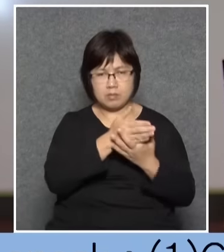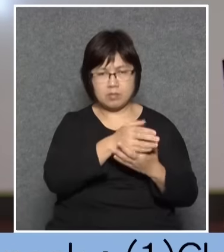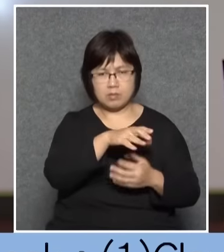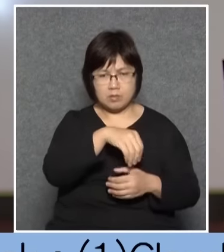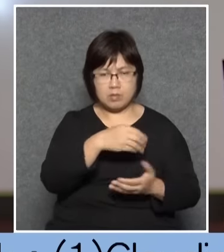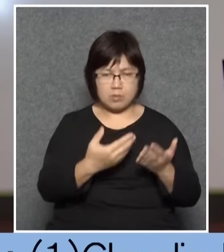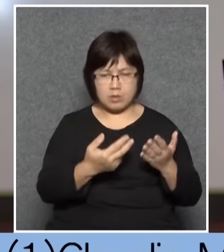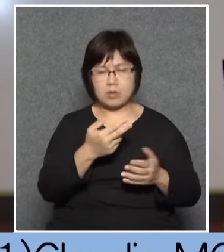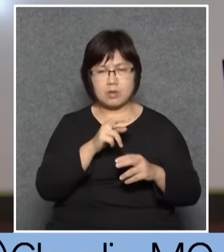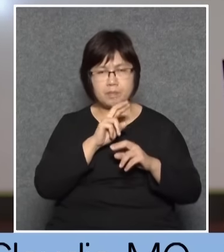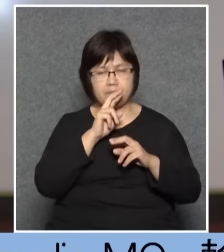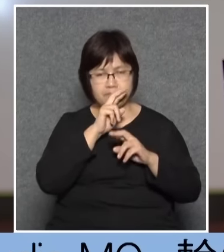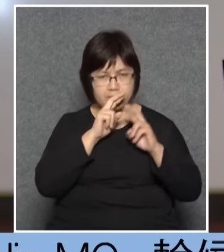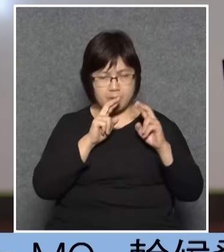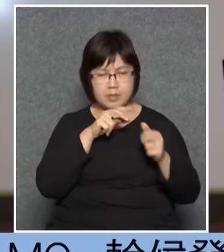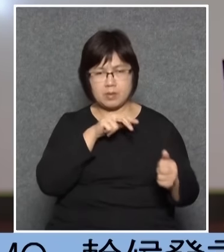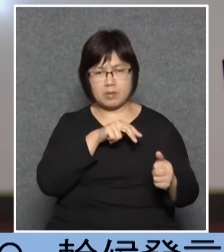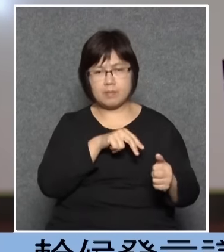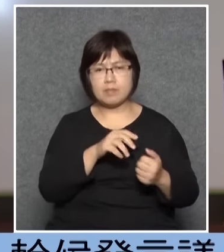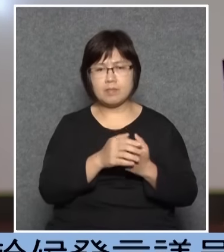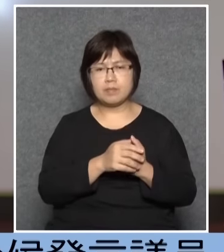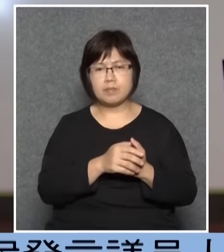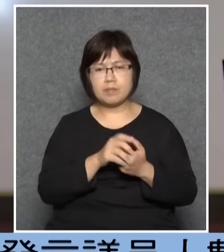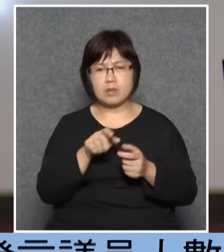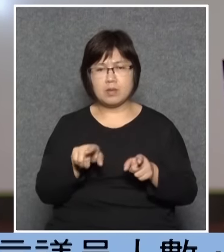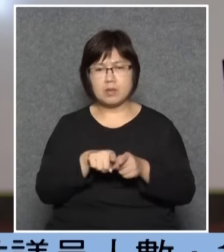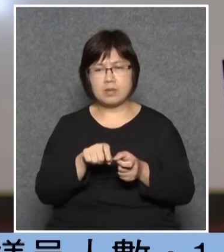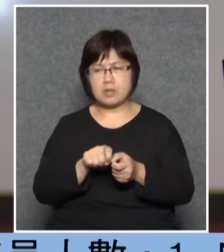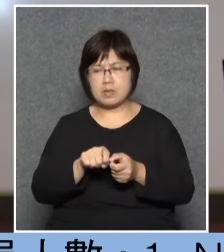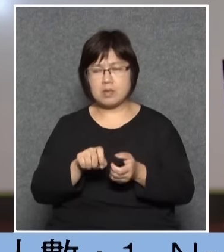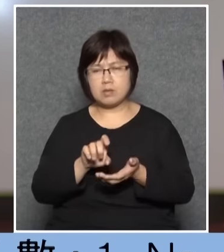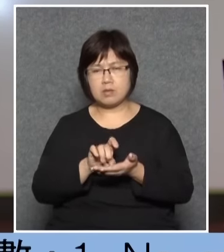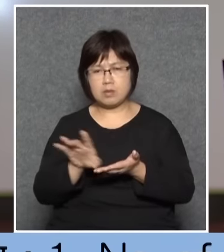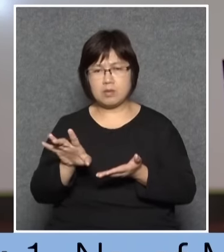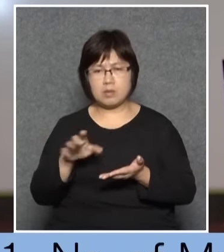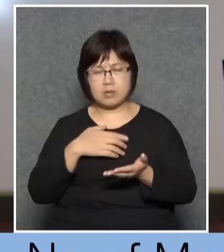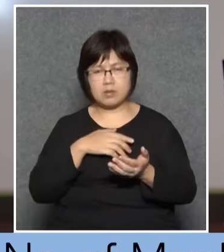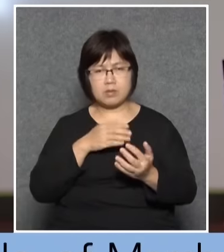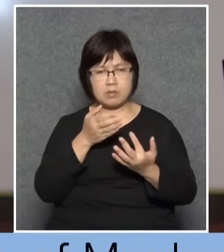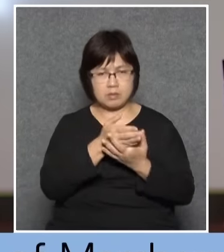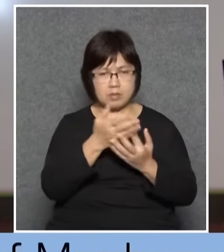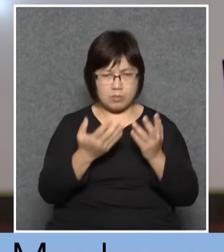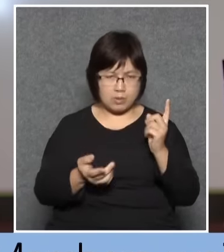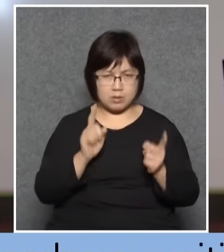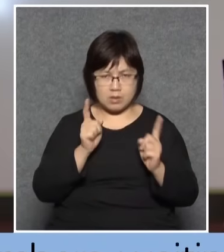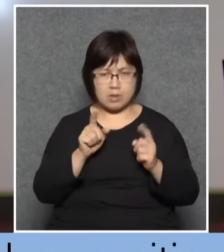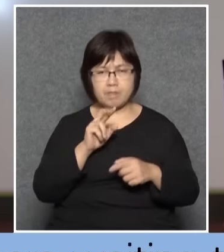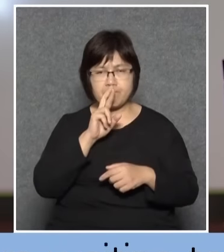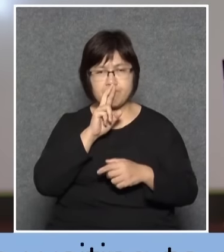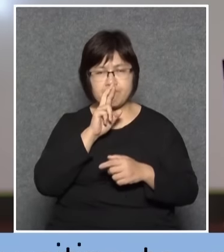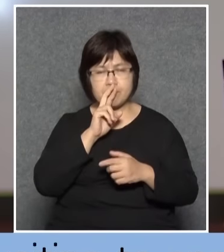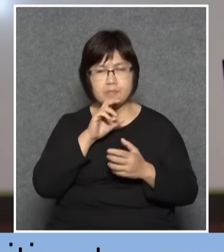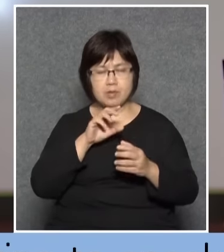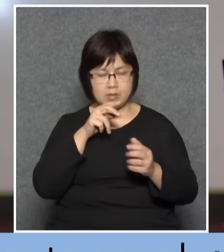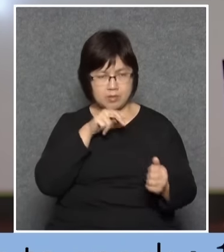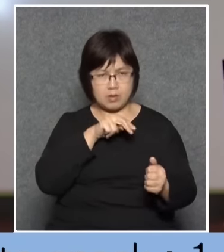秘密监察。然后删咗个以及述明嗰度，就变成该截取或秘密监察的开始日期以